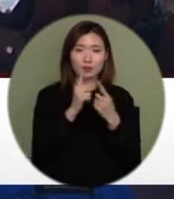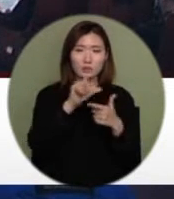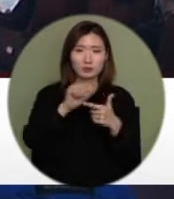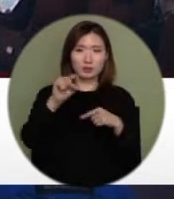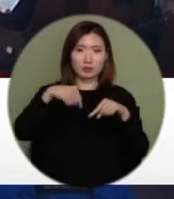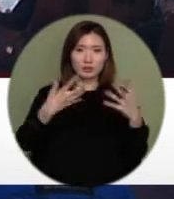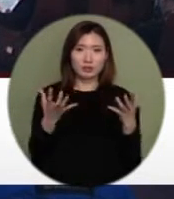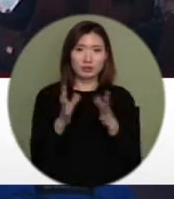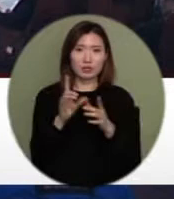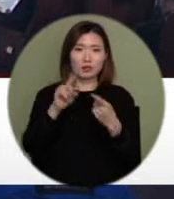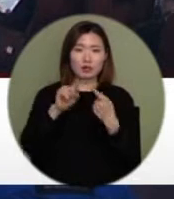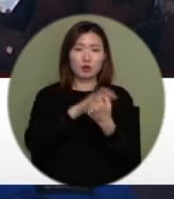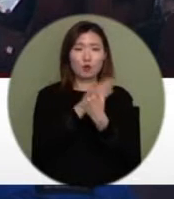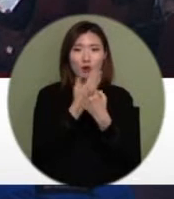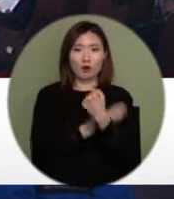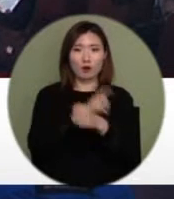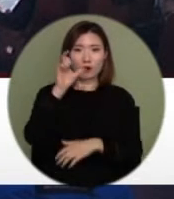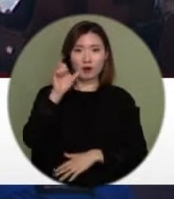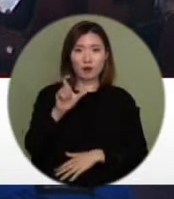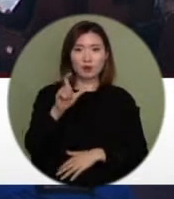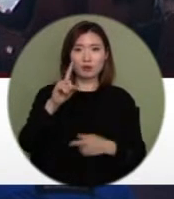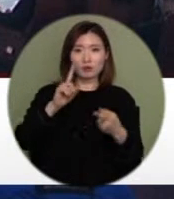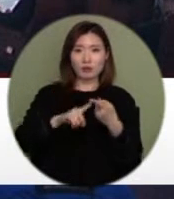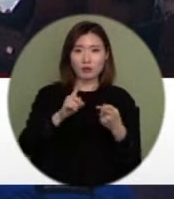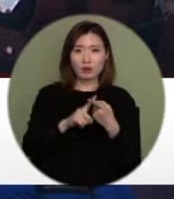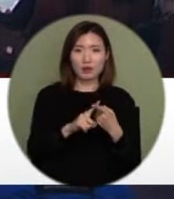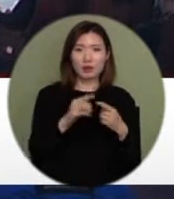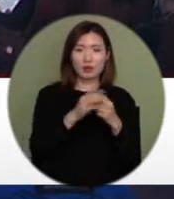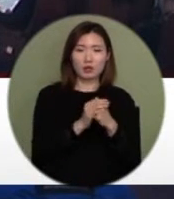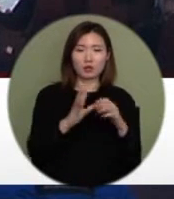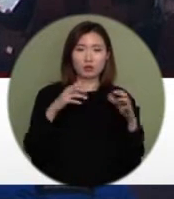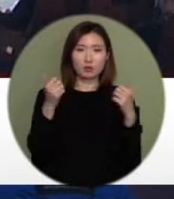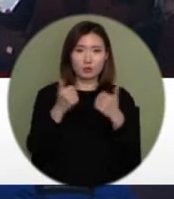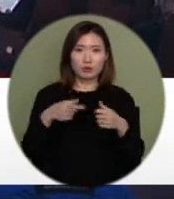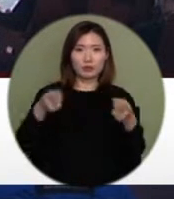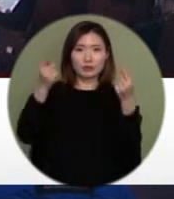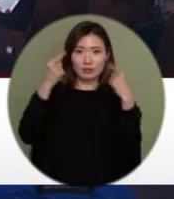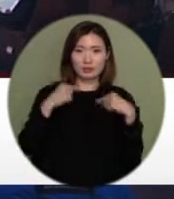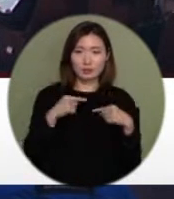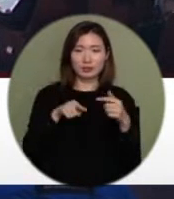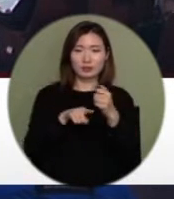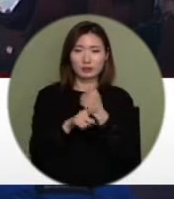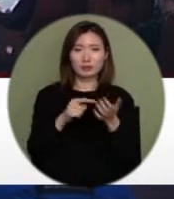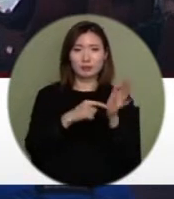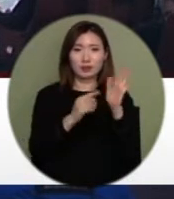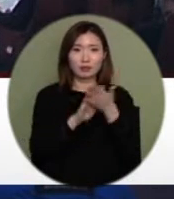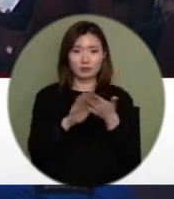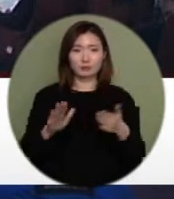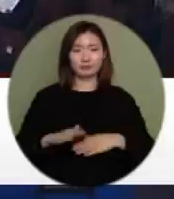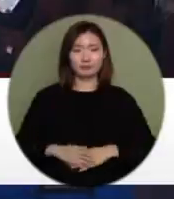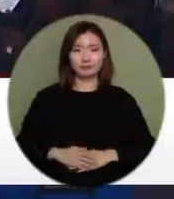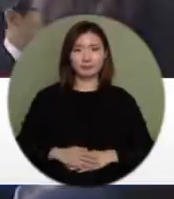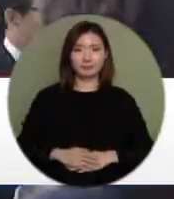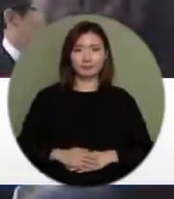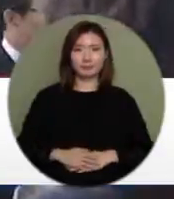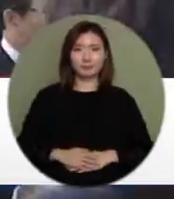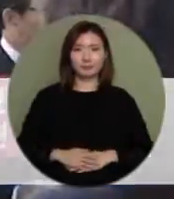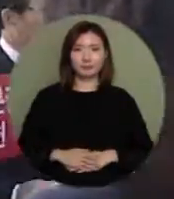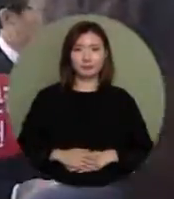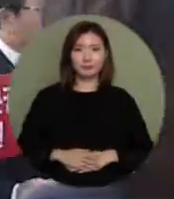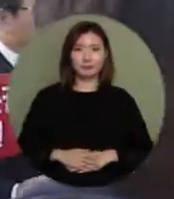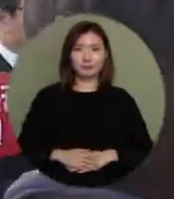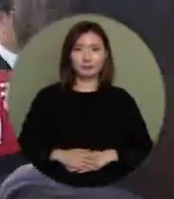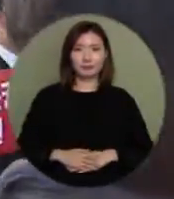지방자치에 대한 권한 강화입니다. 이에 대해 정의화 국회의장이 동참의 뜻을 밝혔습니다. 보도에 신승훈 기자입니다.